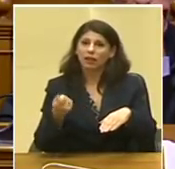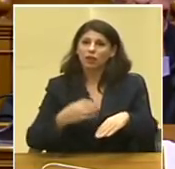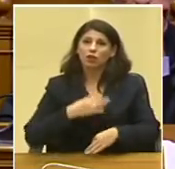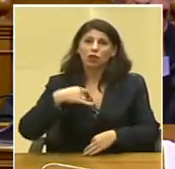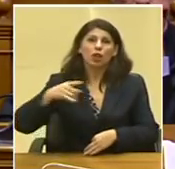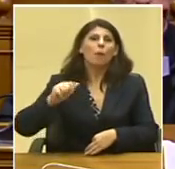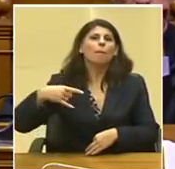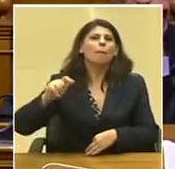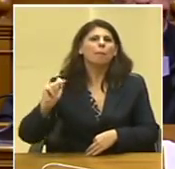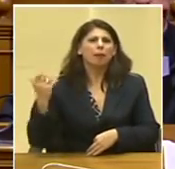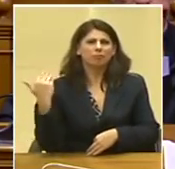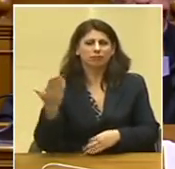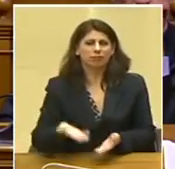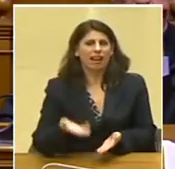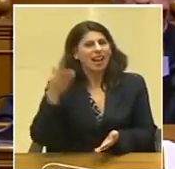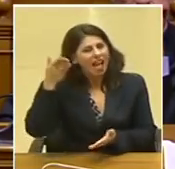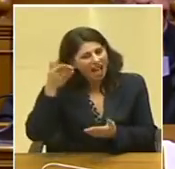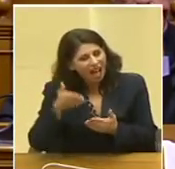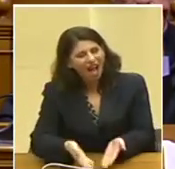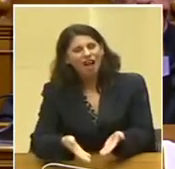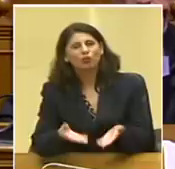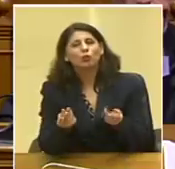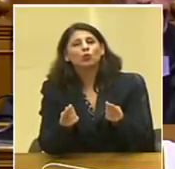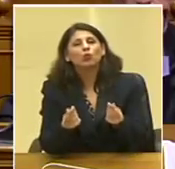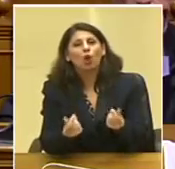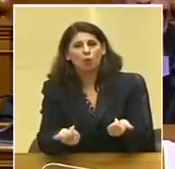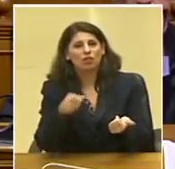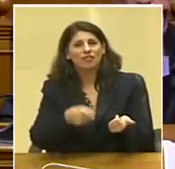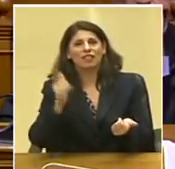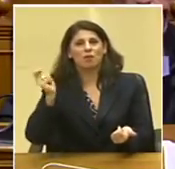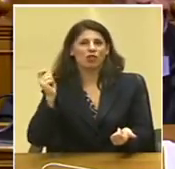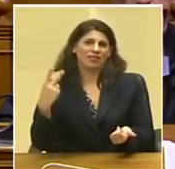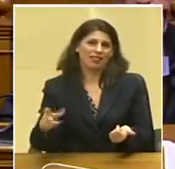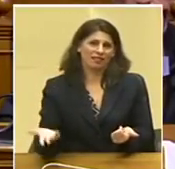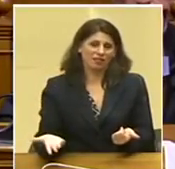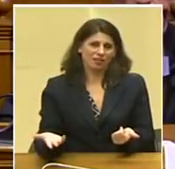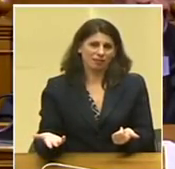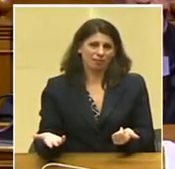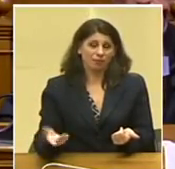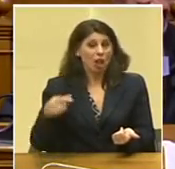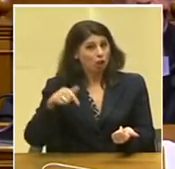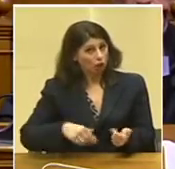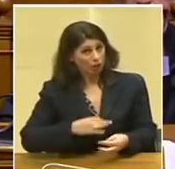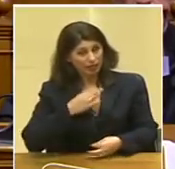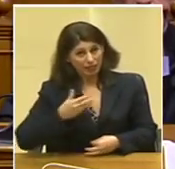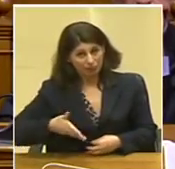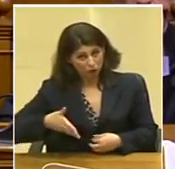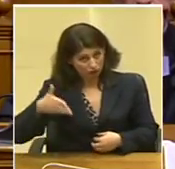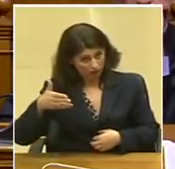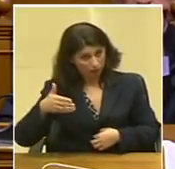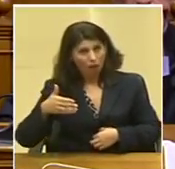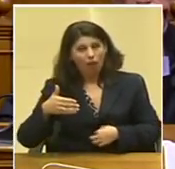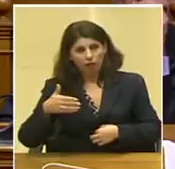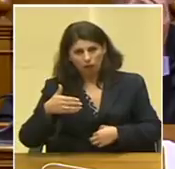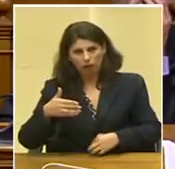να το κάνεις. Αλλά αυτή είναι η τακτική σας, αυτή είναι η πολιτική σας. Τώρα λοιπόν κύριε Μητσοτάκη, αφού